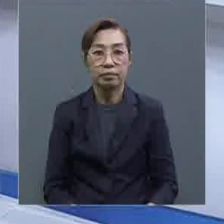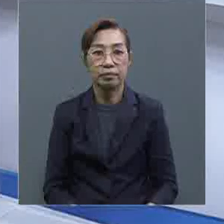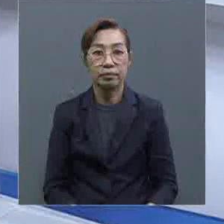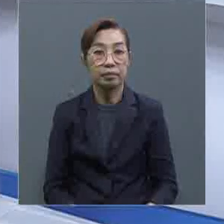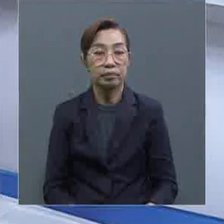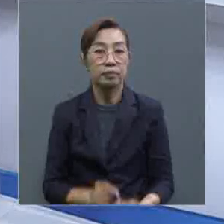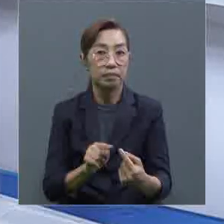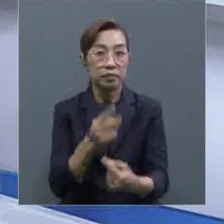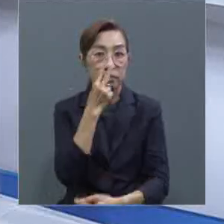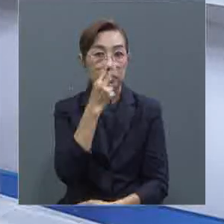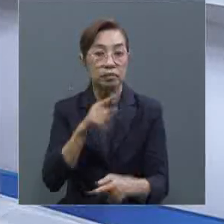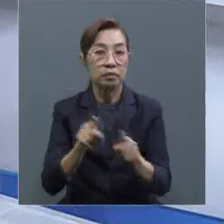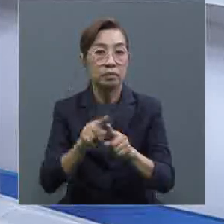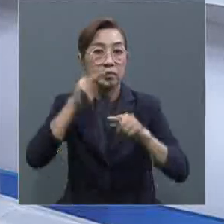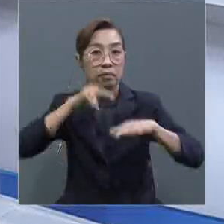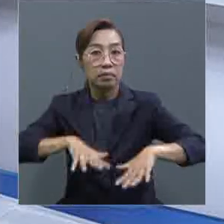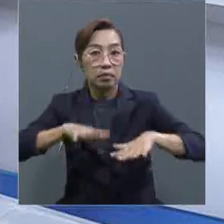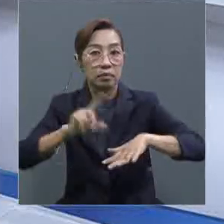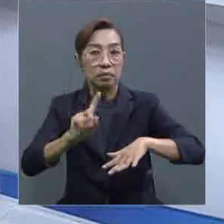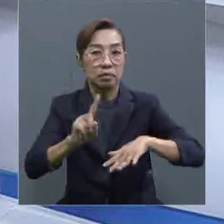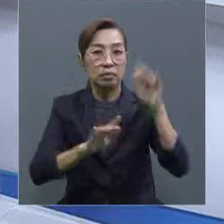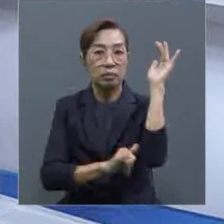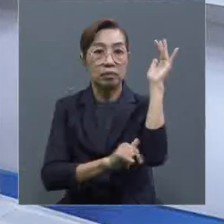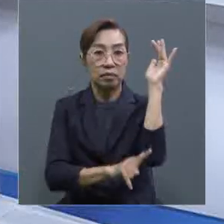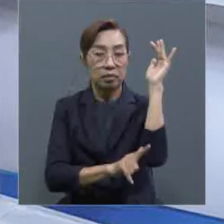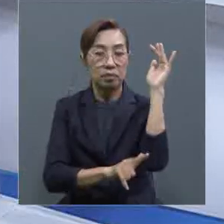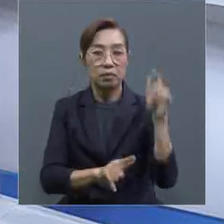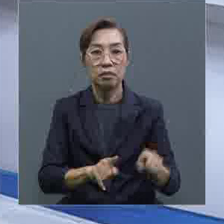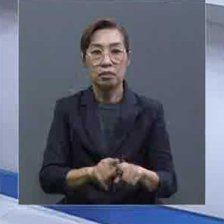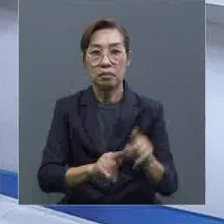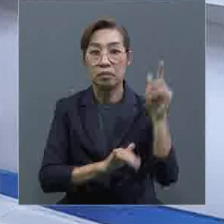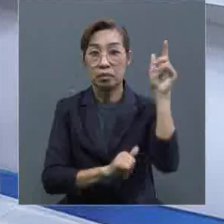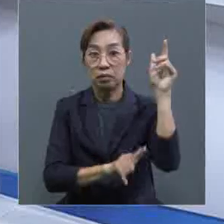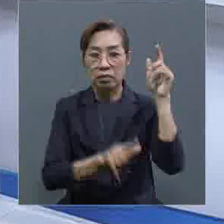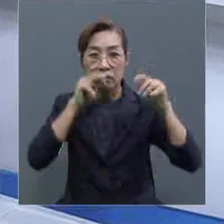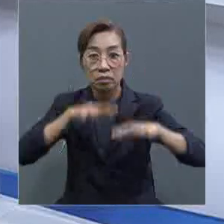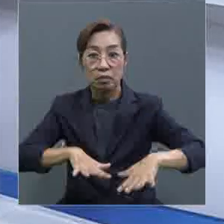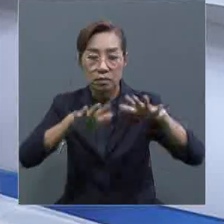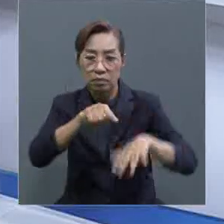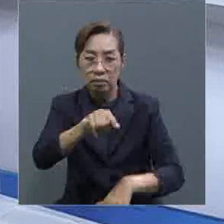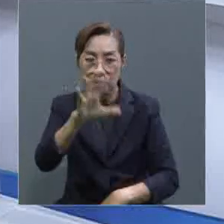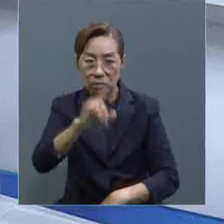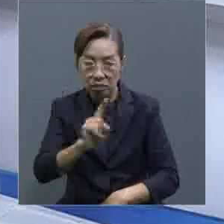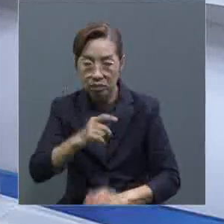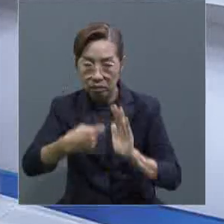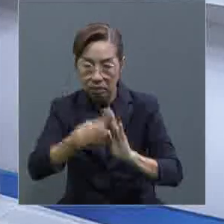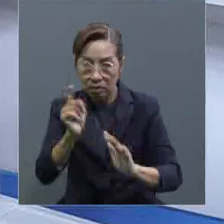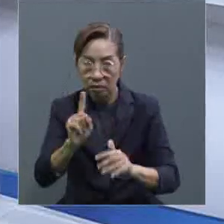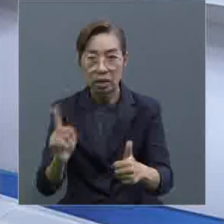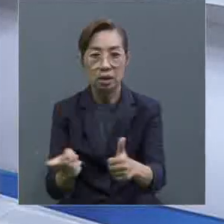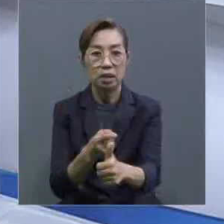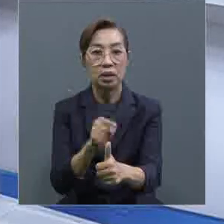ต่อเนื่องกันเลยนะคะไปดูสถานการณ์น้ำท่วมในพื้นที่ของจังหวัดยลาถ้าพูดถึงจังหวัดยลาที่ถูกน้ำท่วมเนี่ยมาจาก 3ปัจจัยหลักๆ